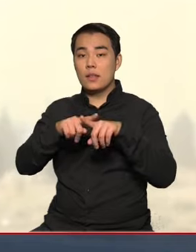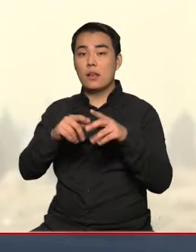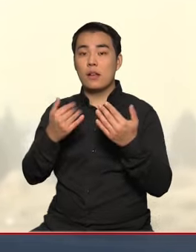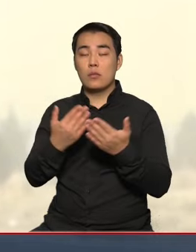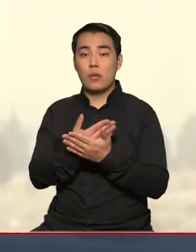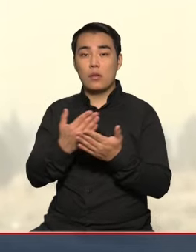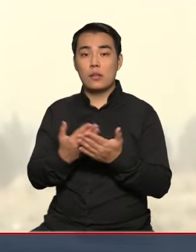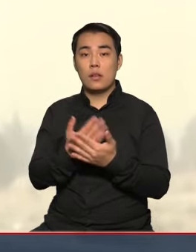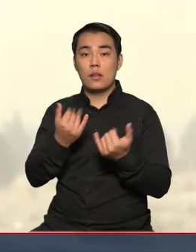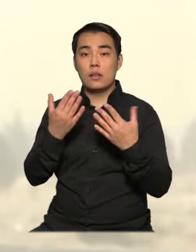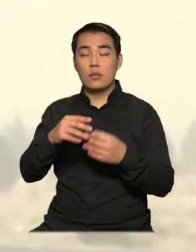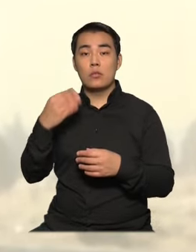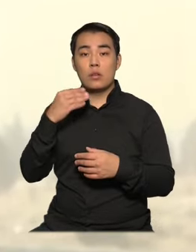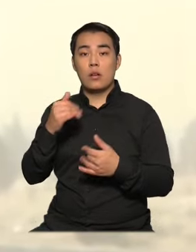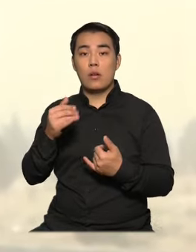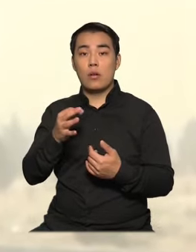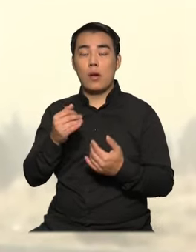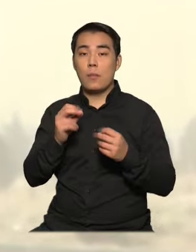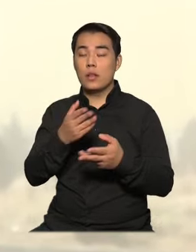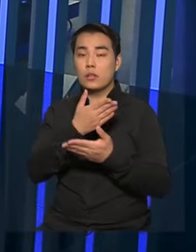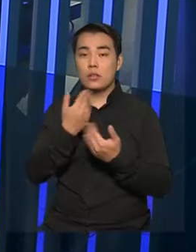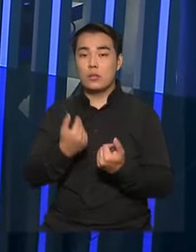бізде қазір Түркістан қаласына қауіп төніп тұрған жоқ.